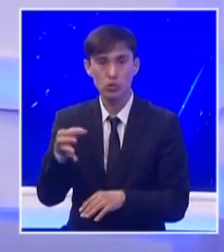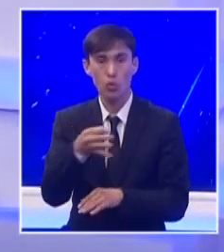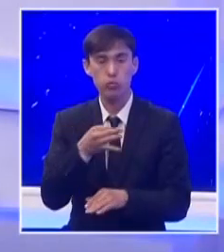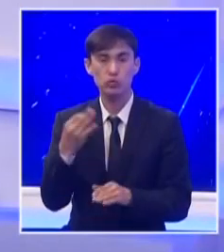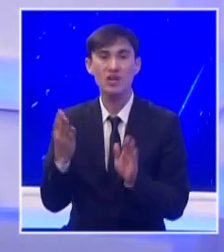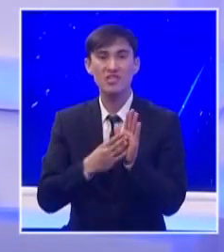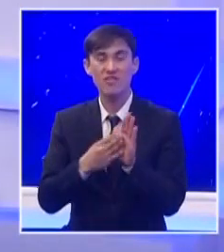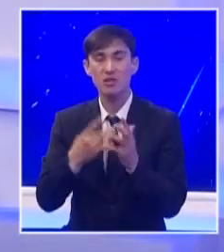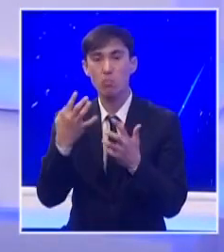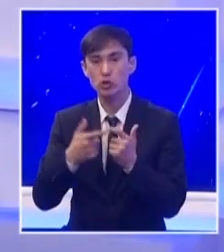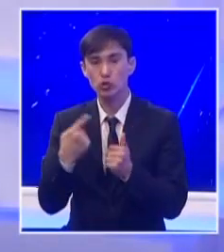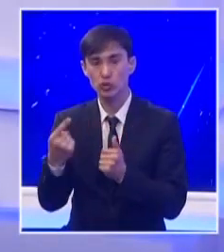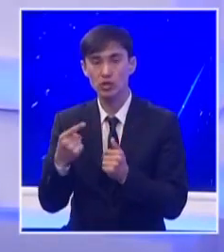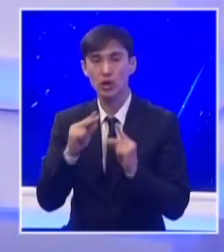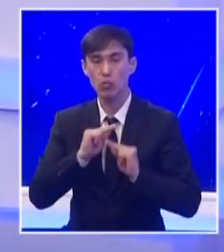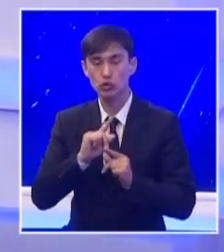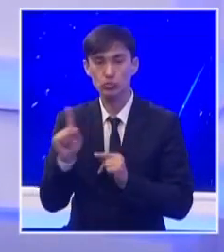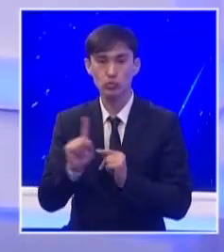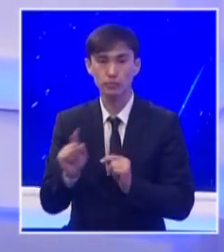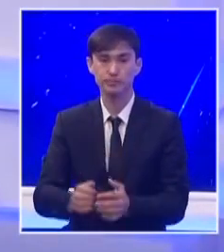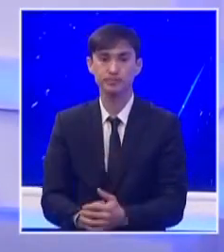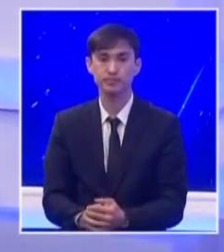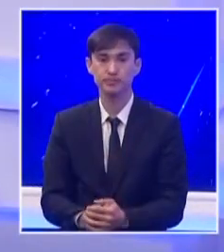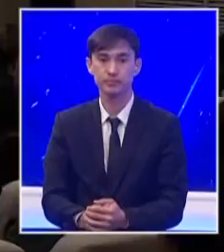Алматинская область уже 9-я по счету в их рабочем туре.